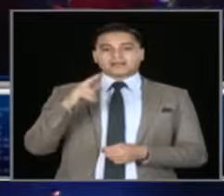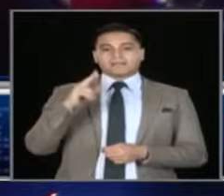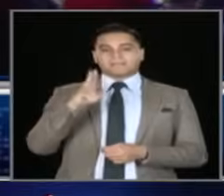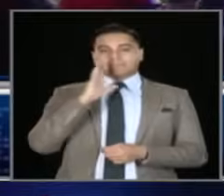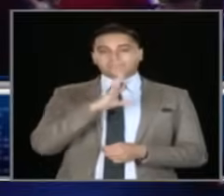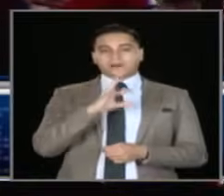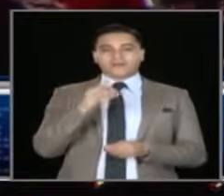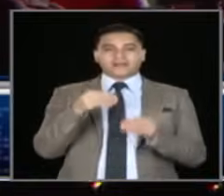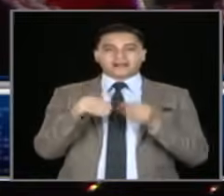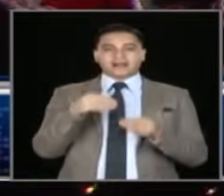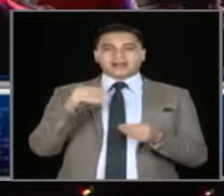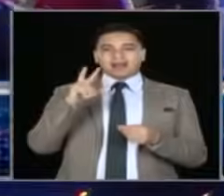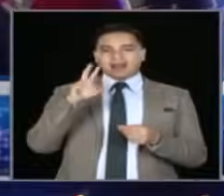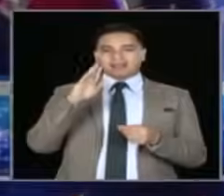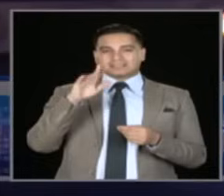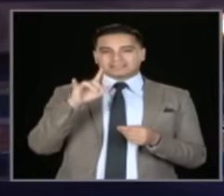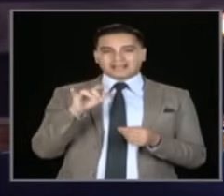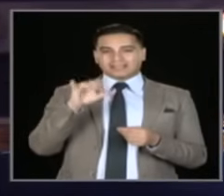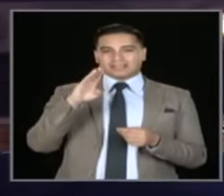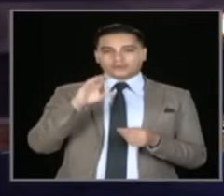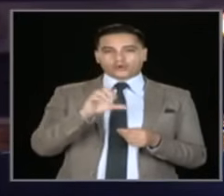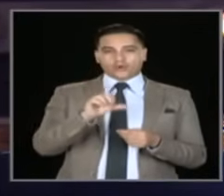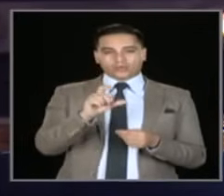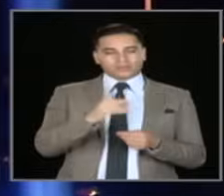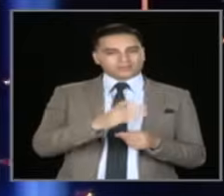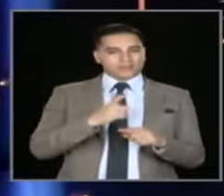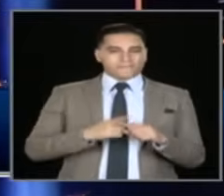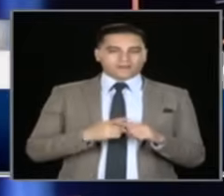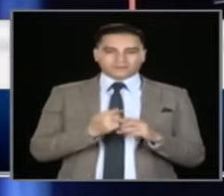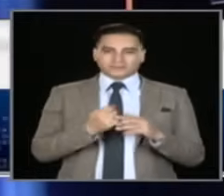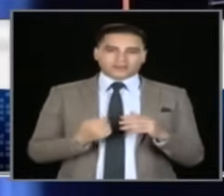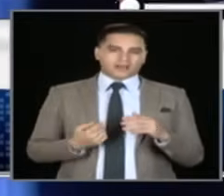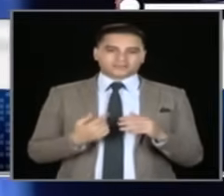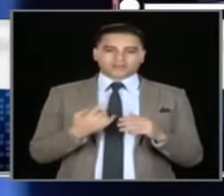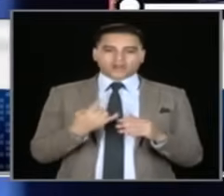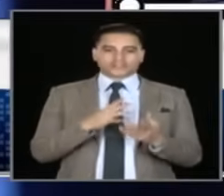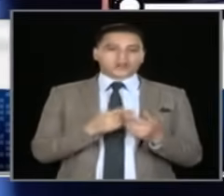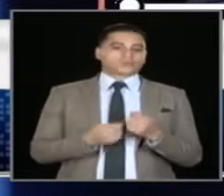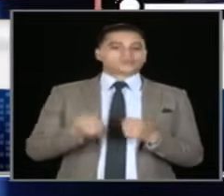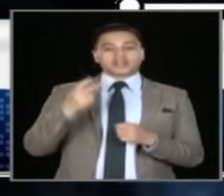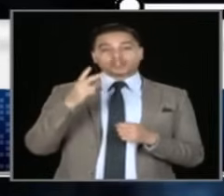خاطئة. زائد 20 أو ناقص 10.